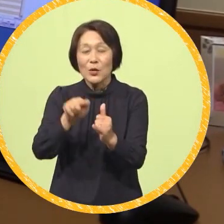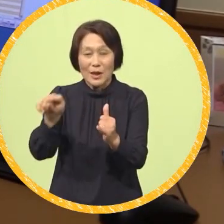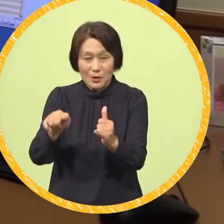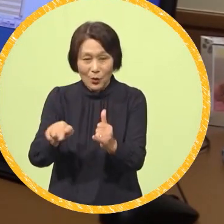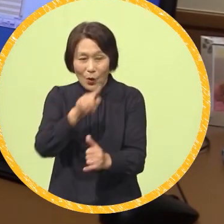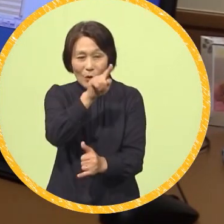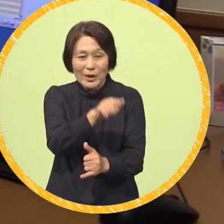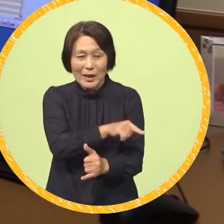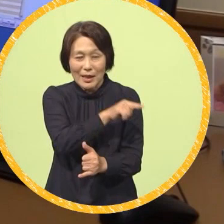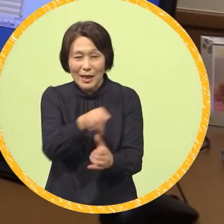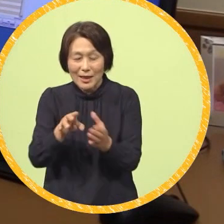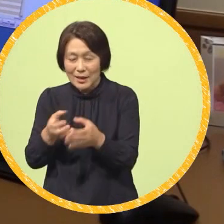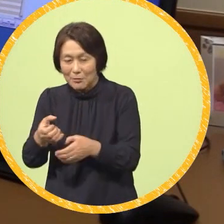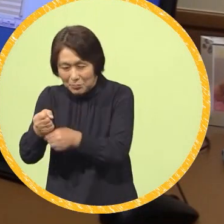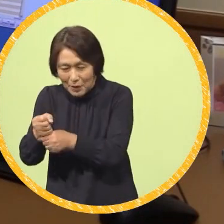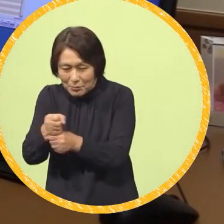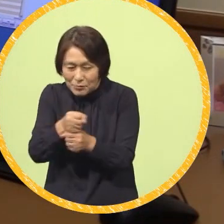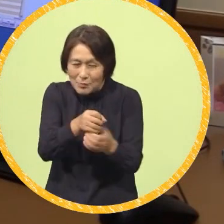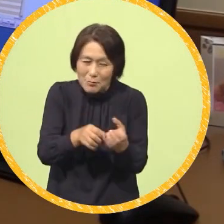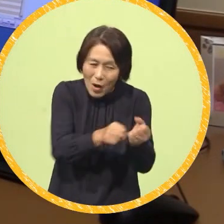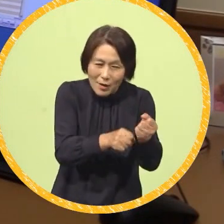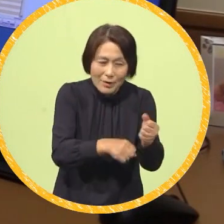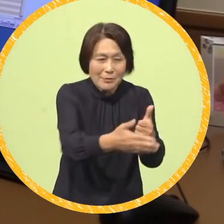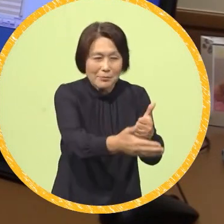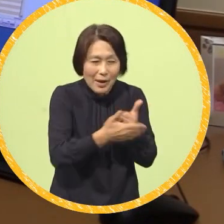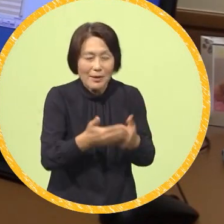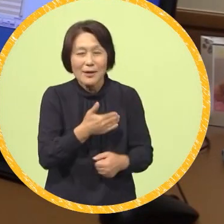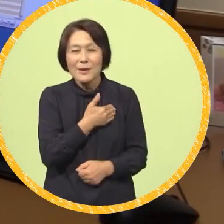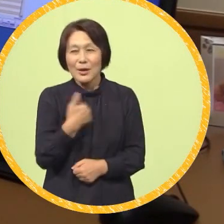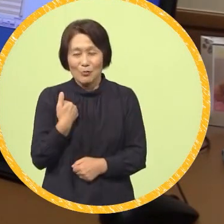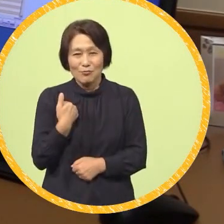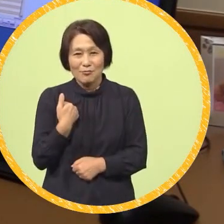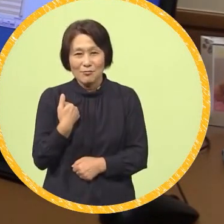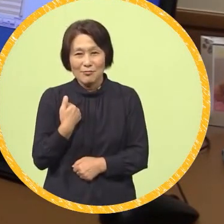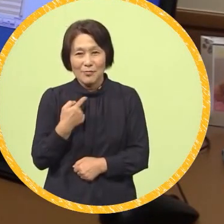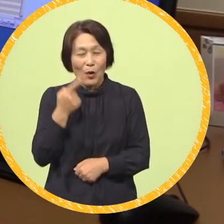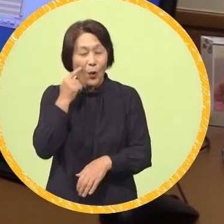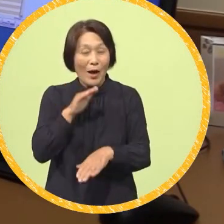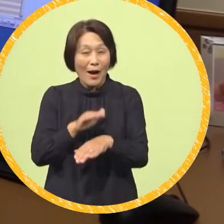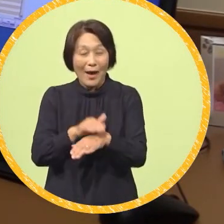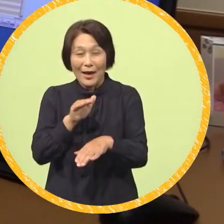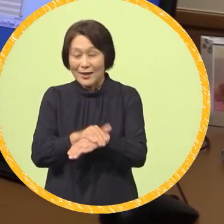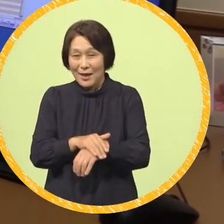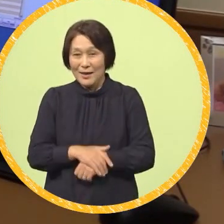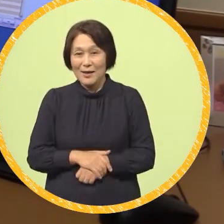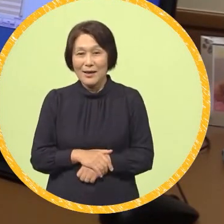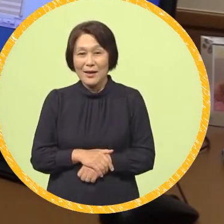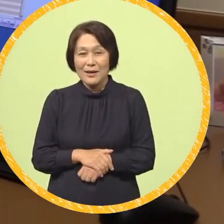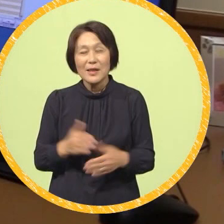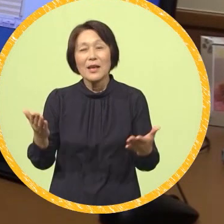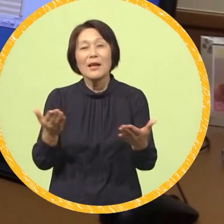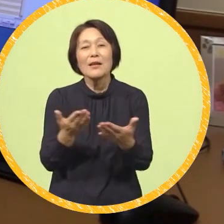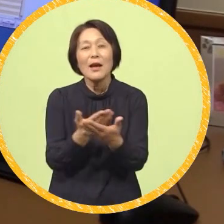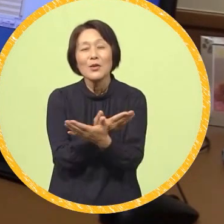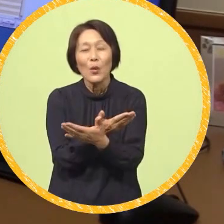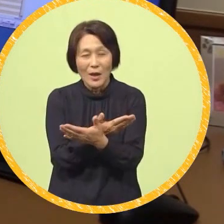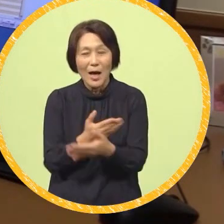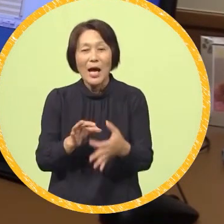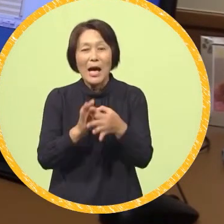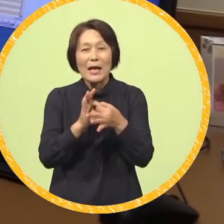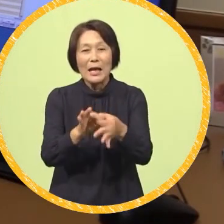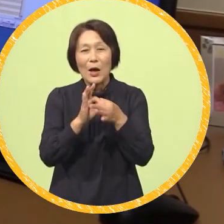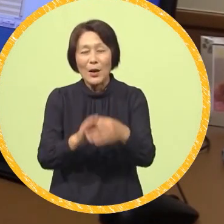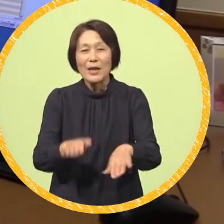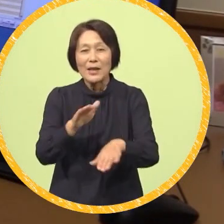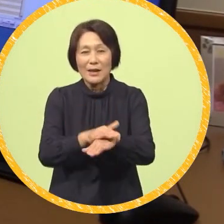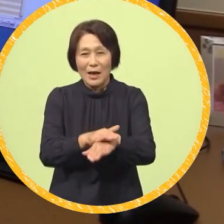人間の方へと、人も助けになるかもしれないっていう方向にもう一度振り向いてもらうためな、まあ、関わり方を